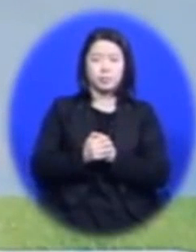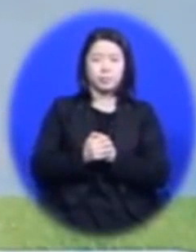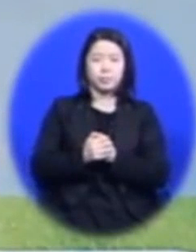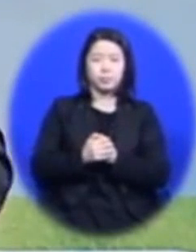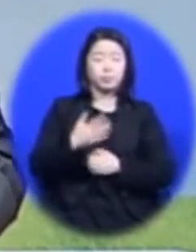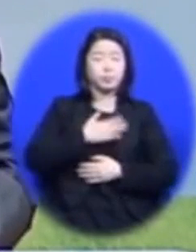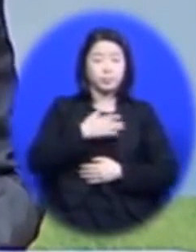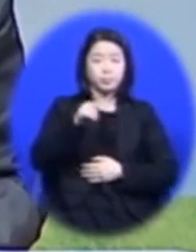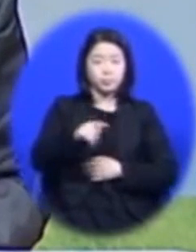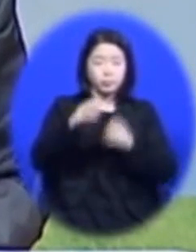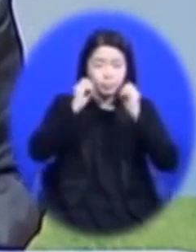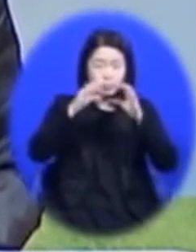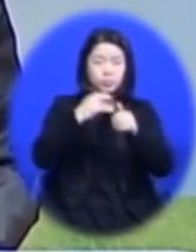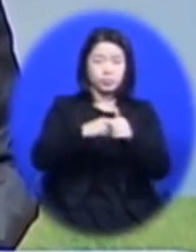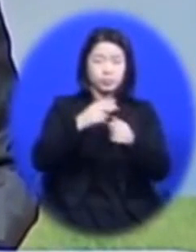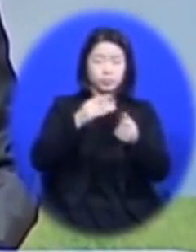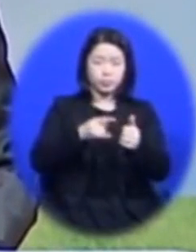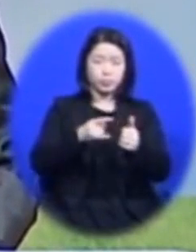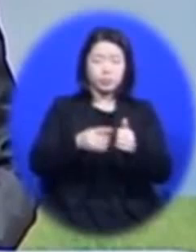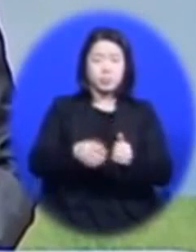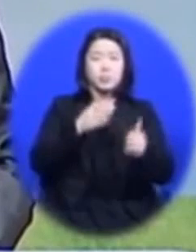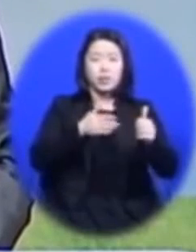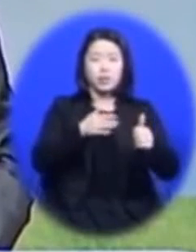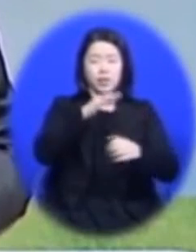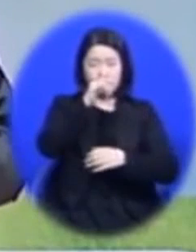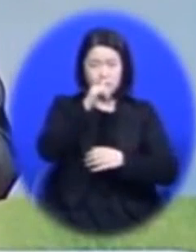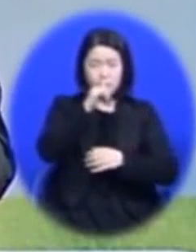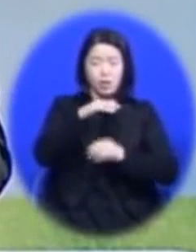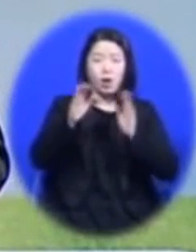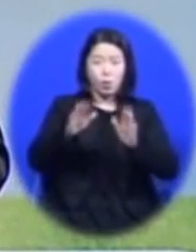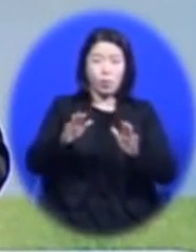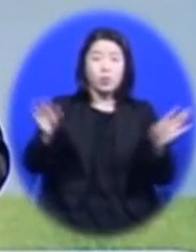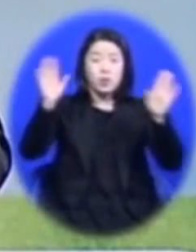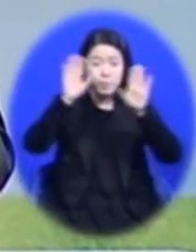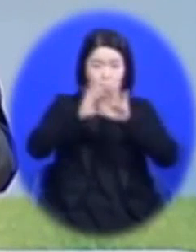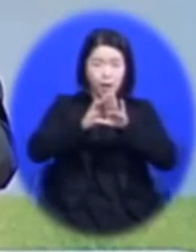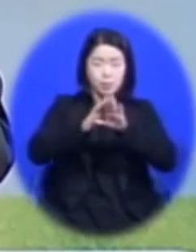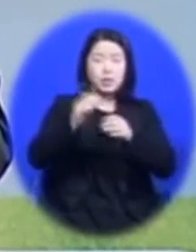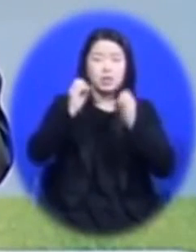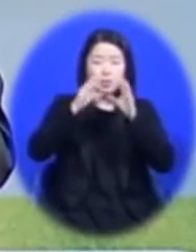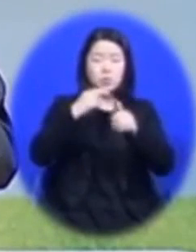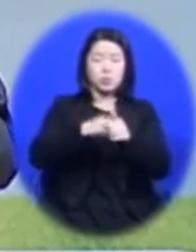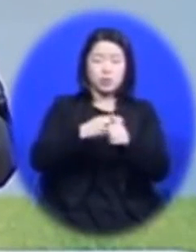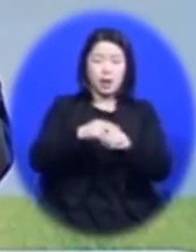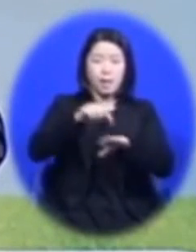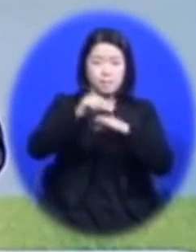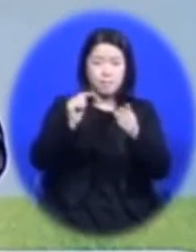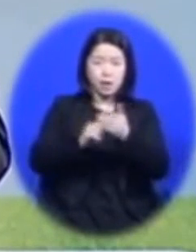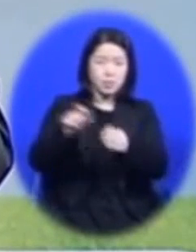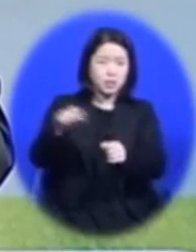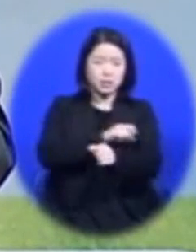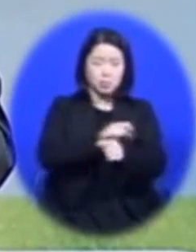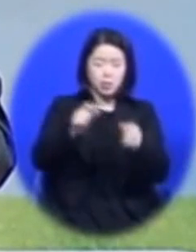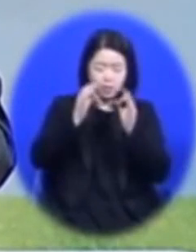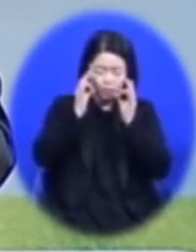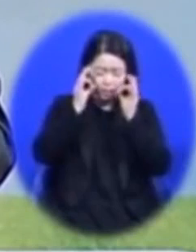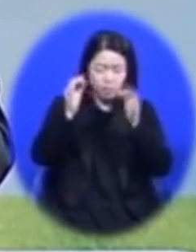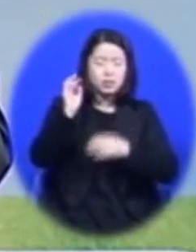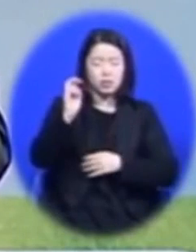거예요. 저는 그 전도사님에게 그렇게 권해드렸어요. 전도사님, 오늘 밤에 전도사님의 마음은 특별히 간절할